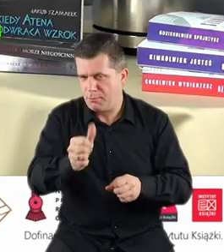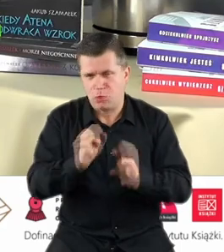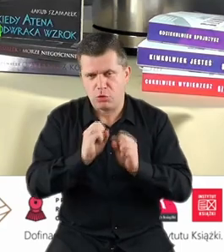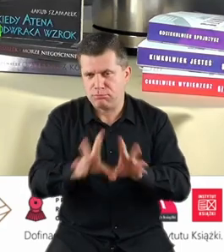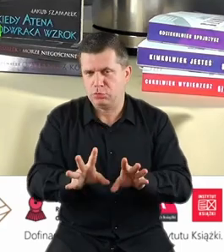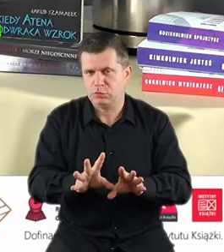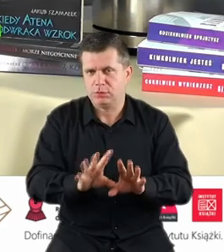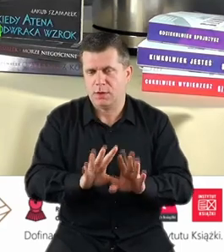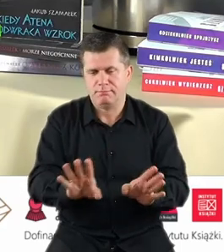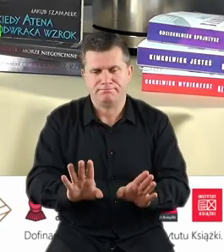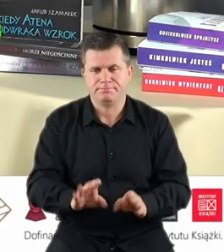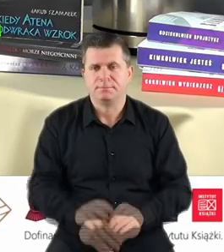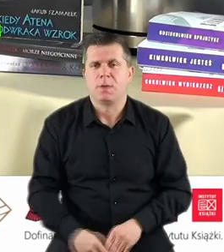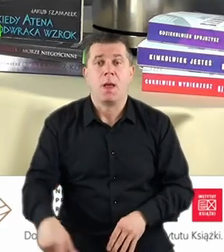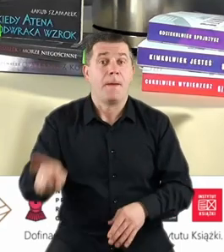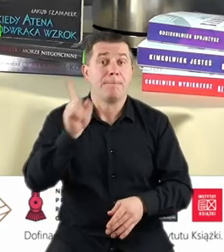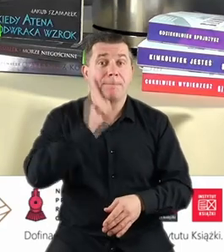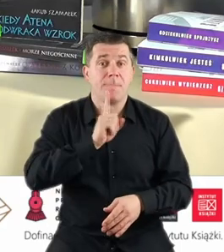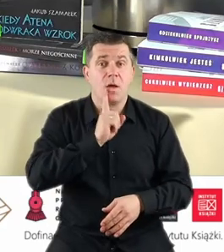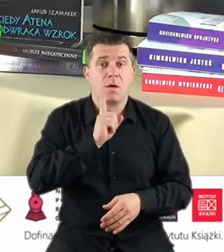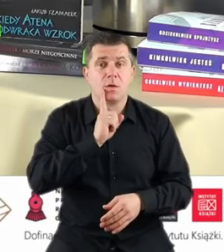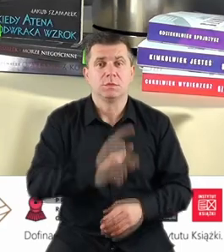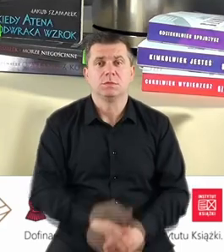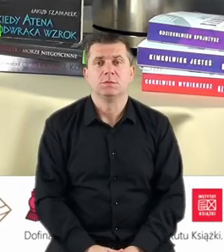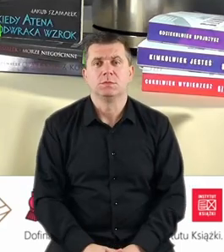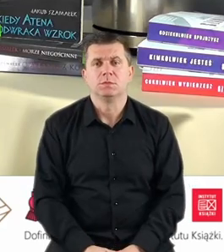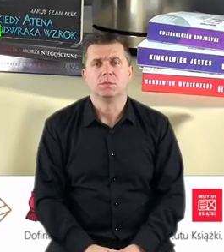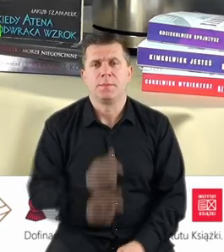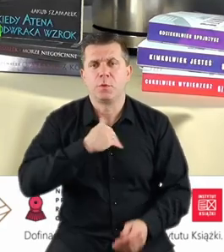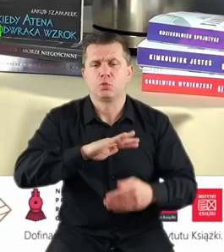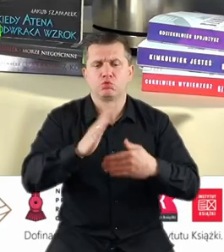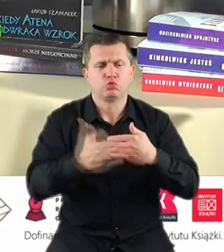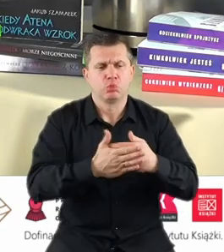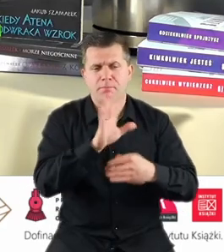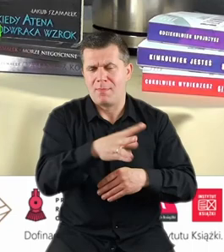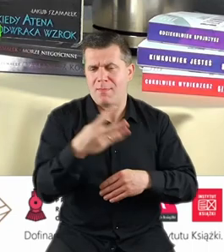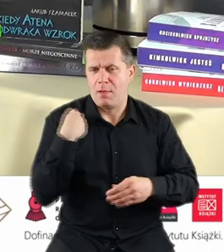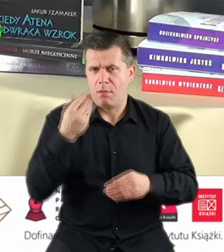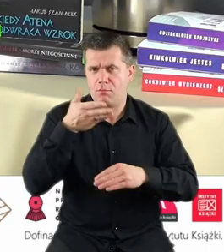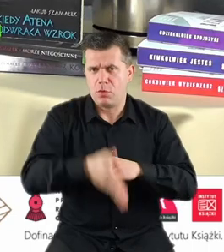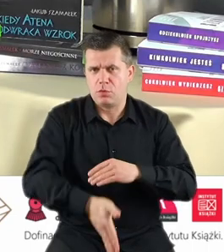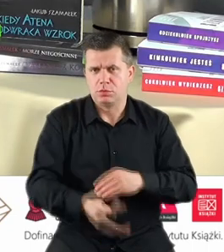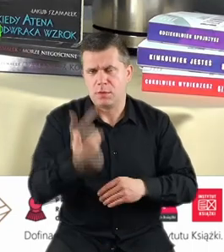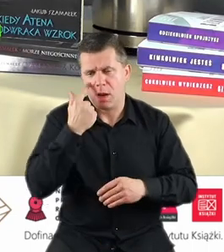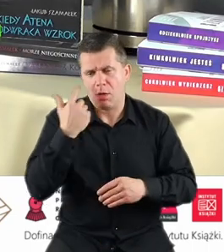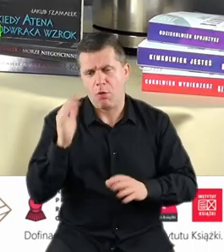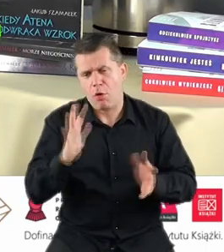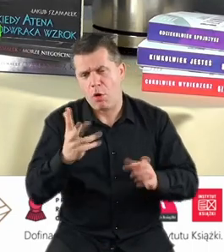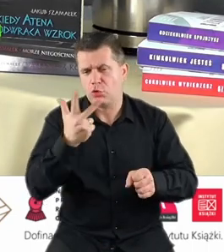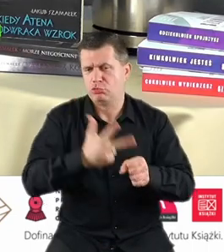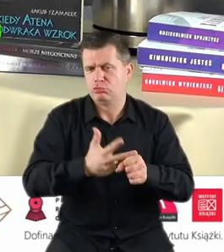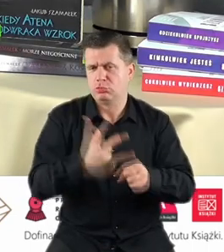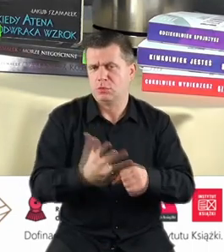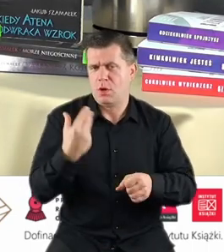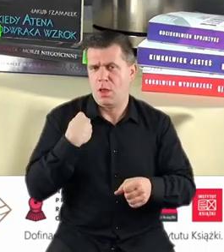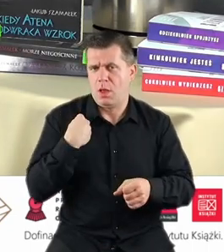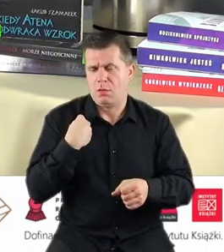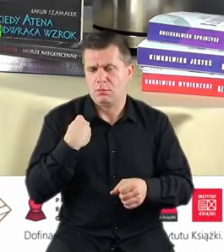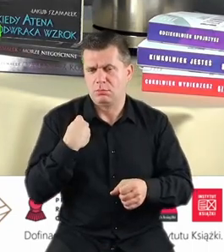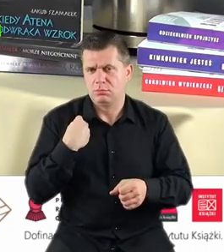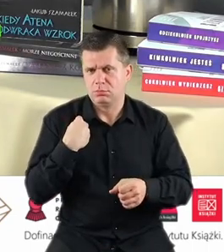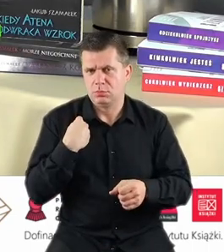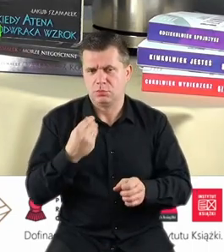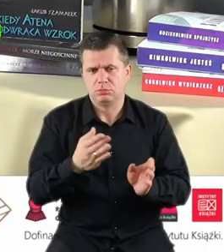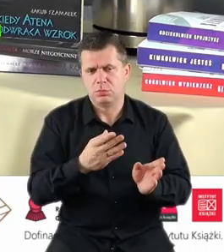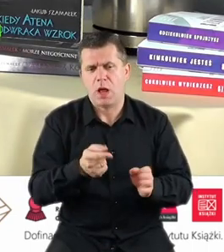niedopuszczalne. Mężczyźni wychodzili, znaczy brali ślub dosyć późno, w wieku dopiero 30 lat często. Przy średniej